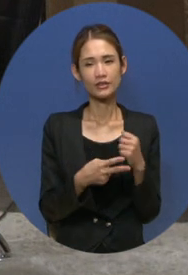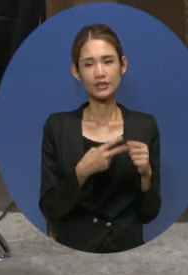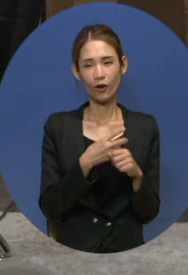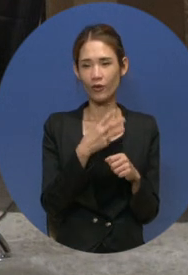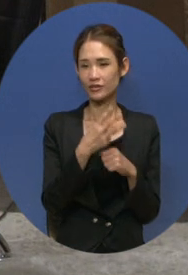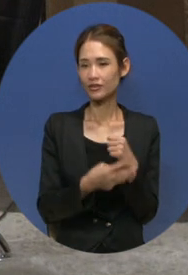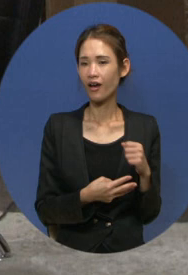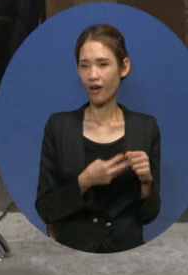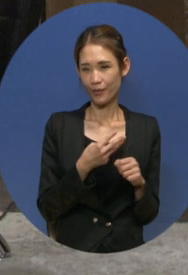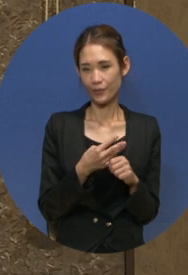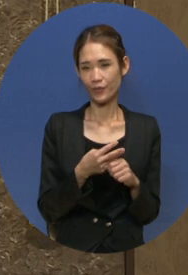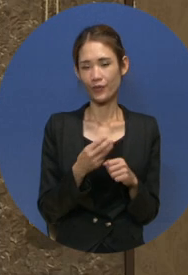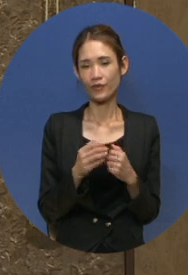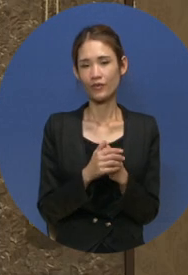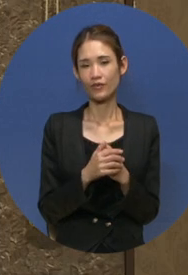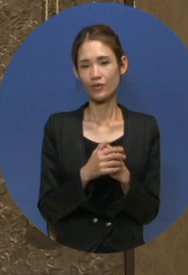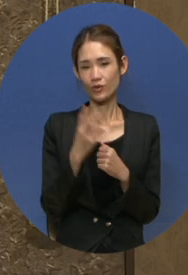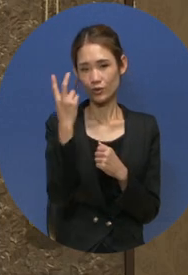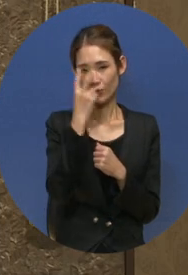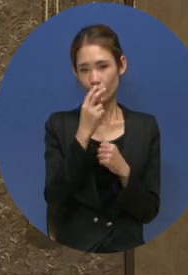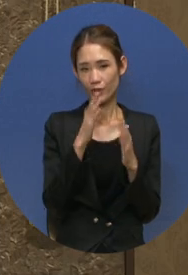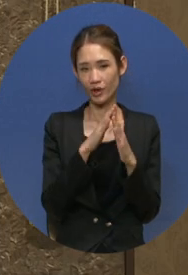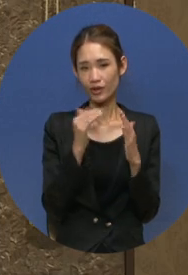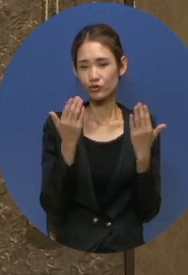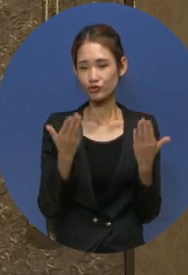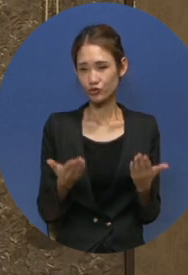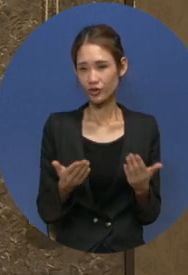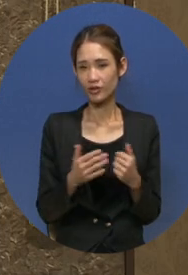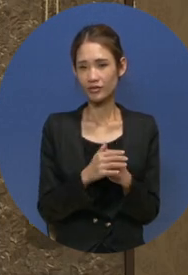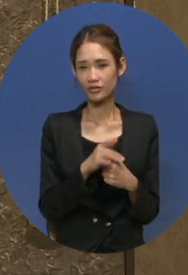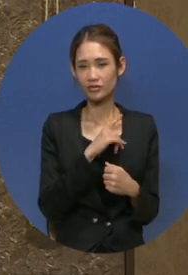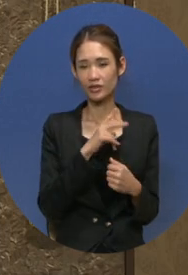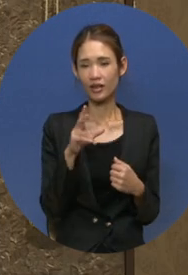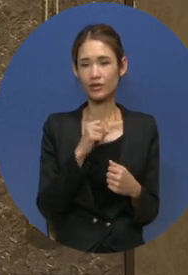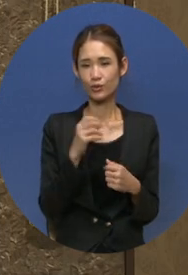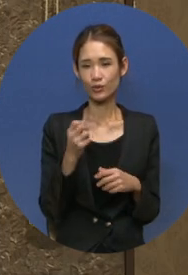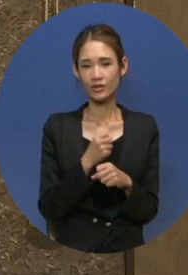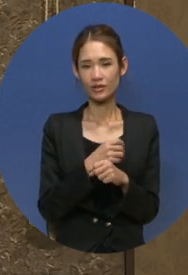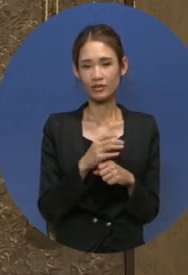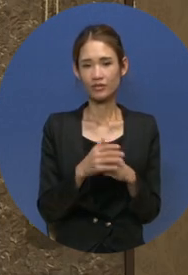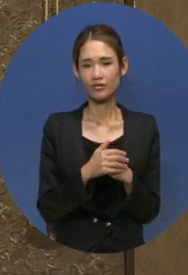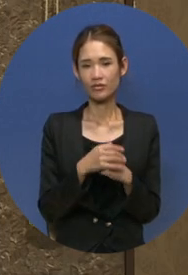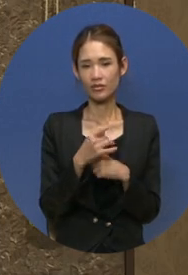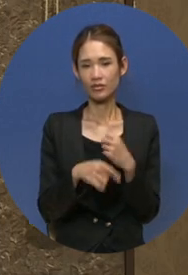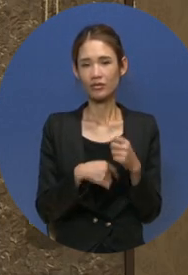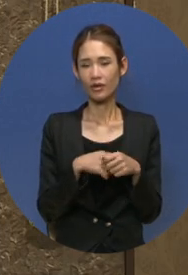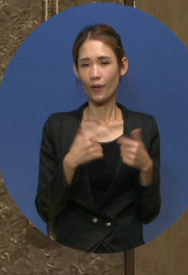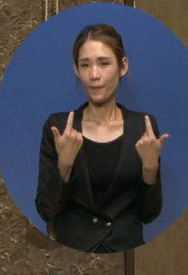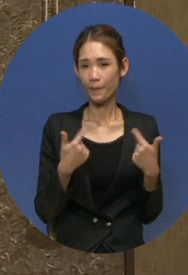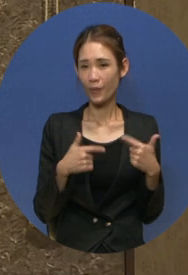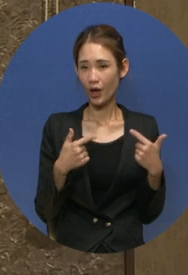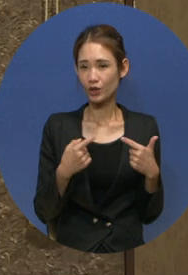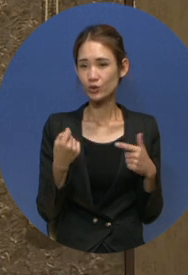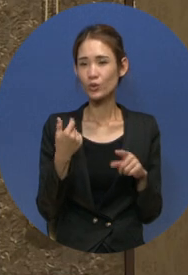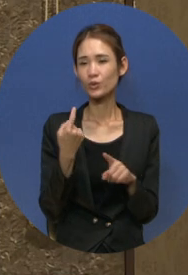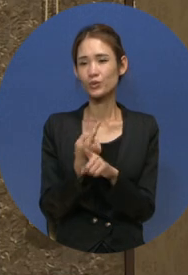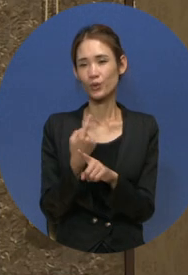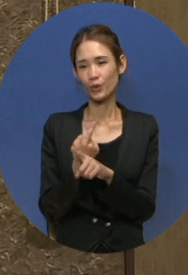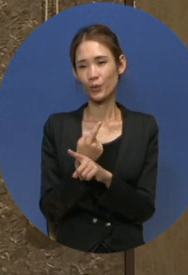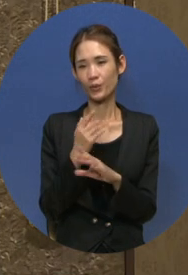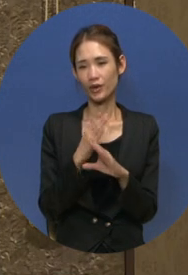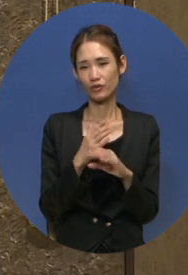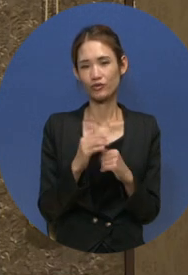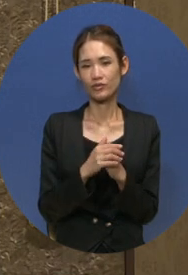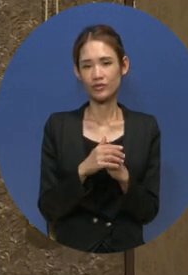아. 예, 예. 돌봄 가족 휴가제라고 하는 그런 어떤 타이틀로 시작된 거는. 근데 매년 조금씩 업그레이드 되고 있고요. 네.